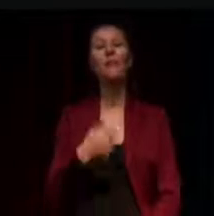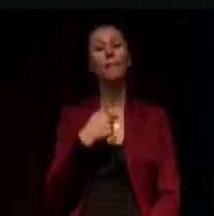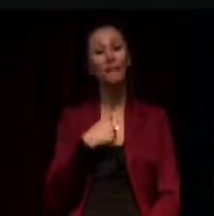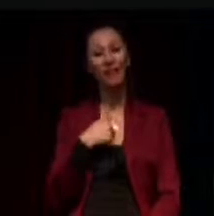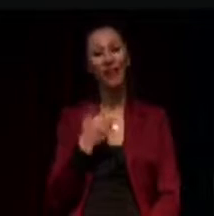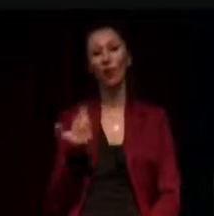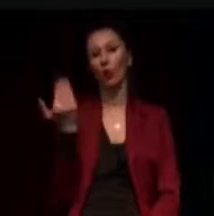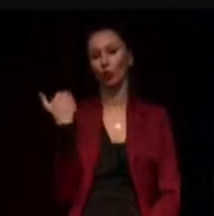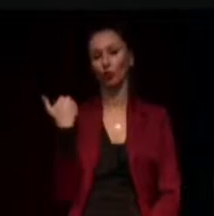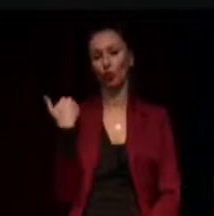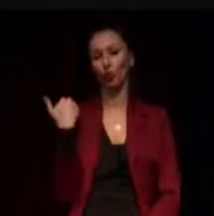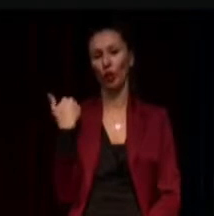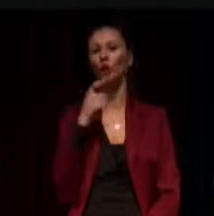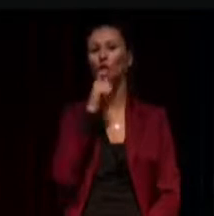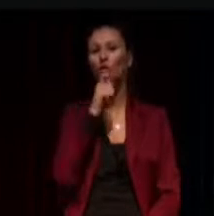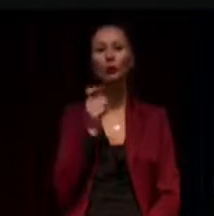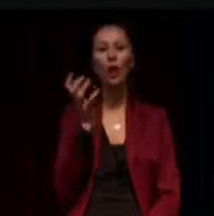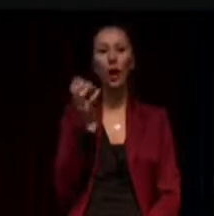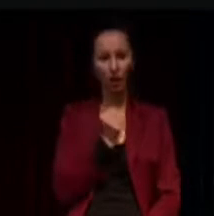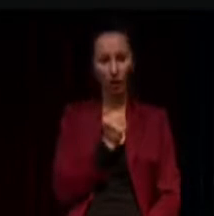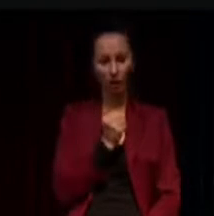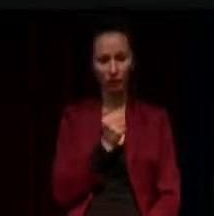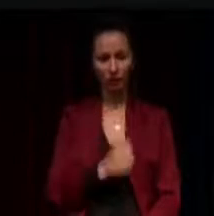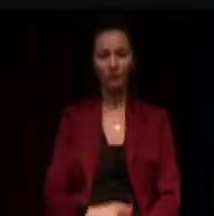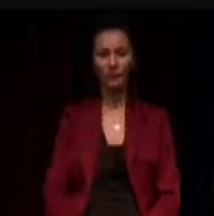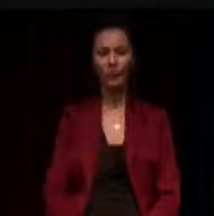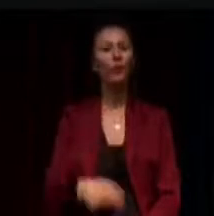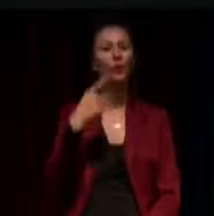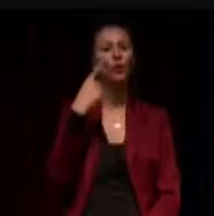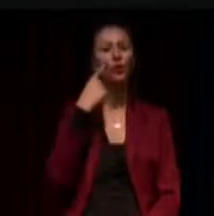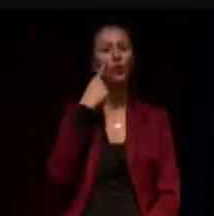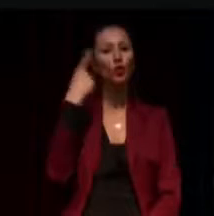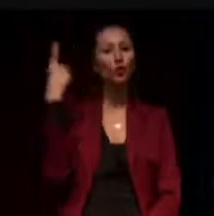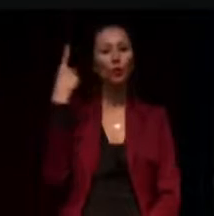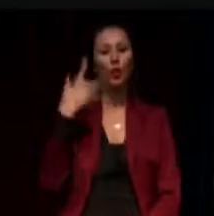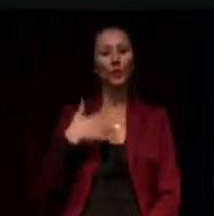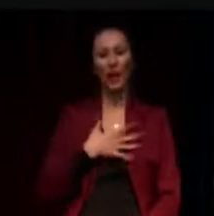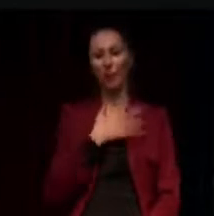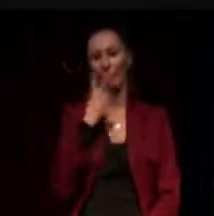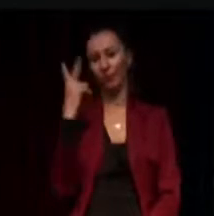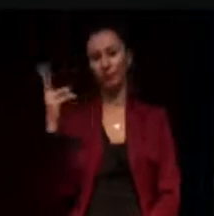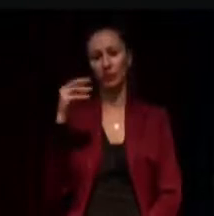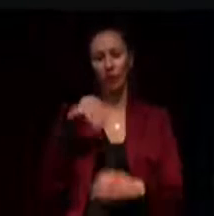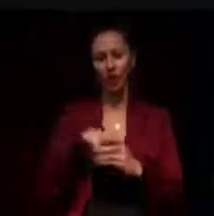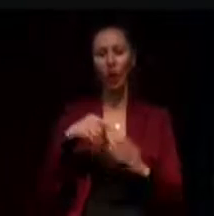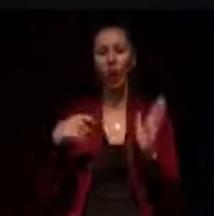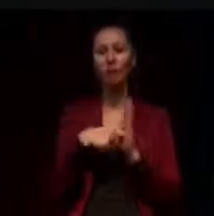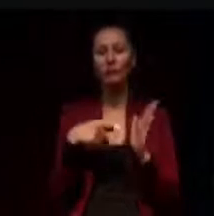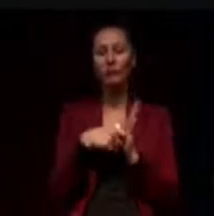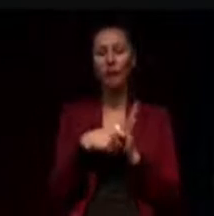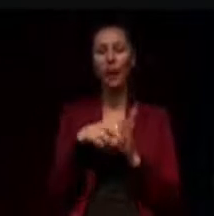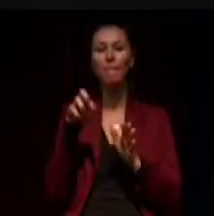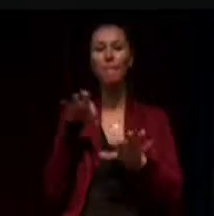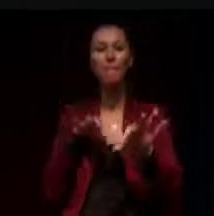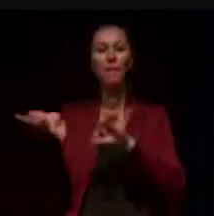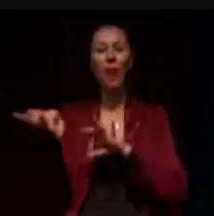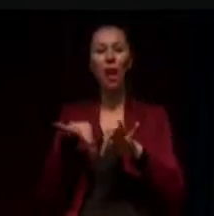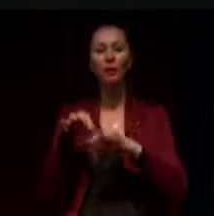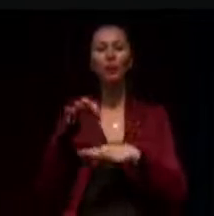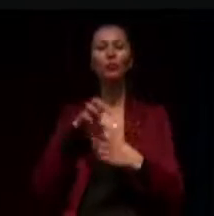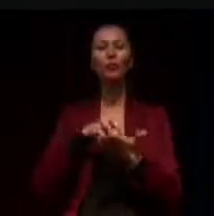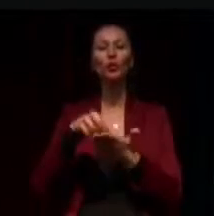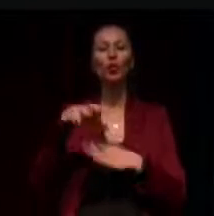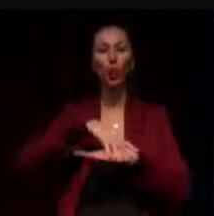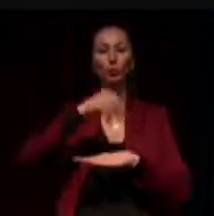Benden önce söz alan Cumhuriyet Halk Partisi adına Plan Bütçe